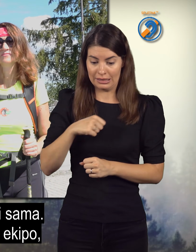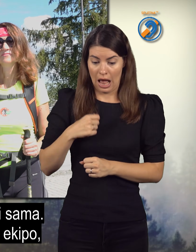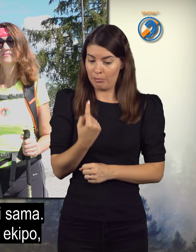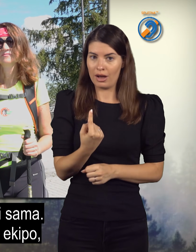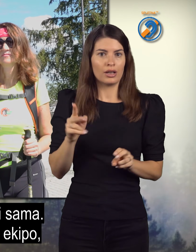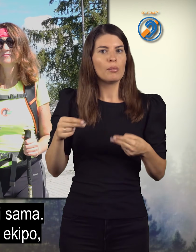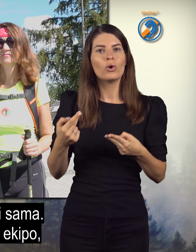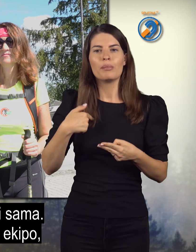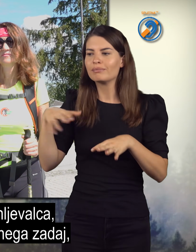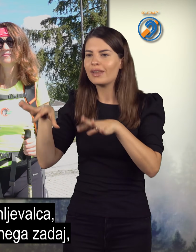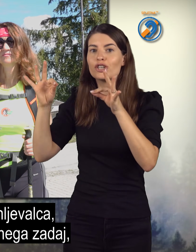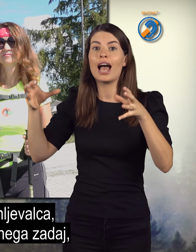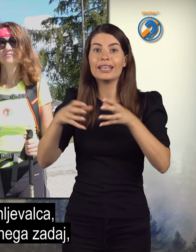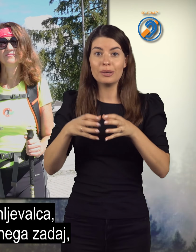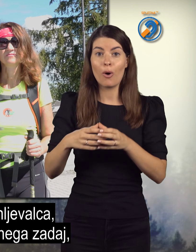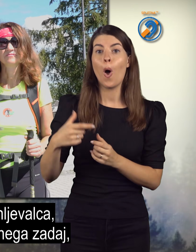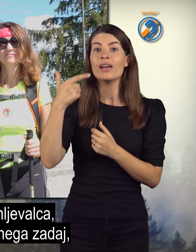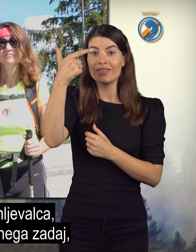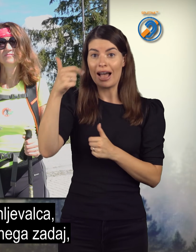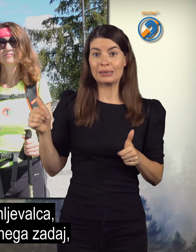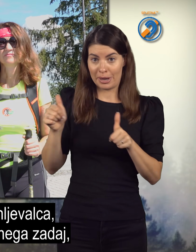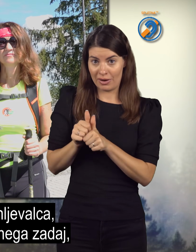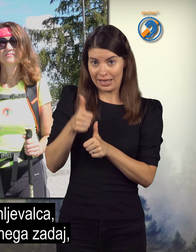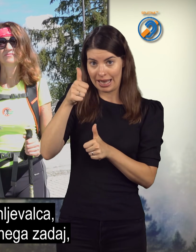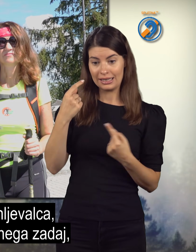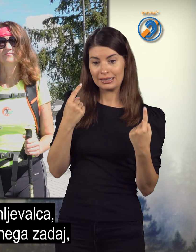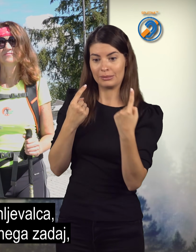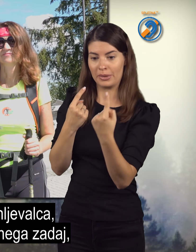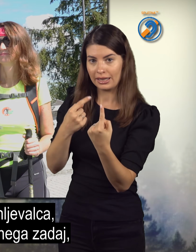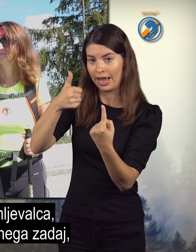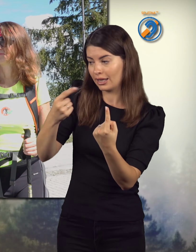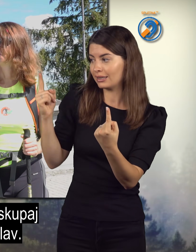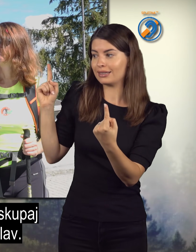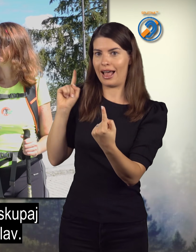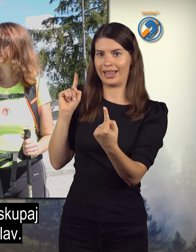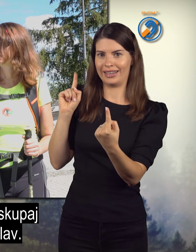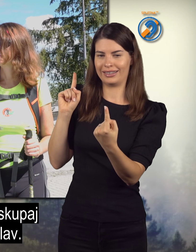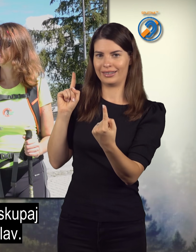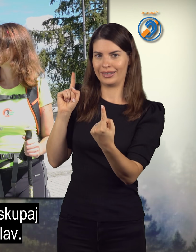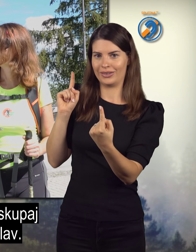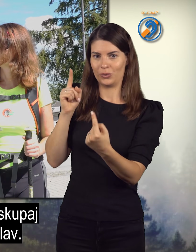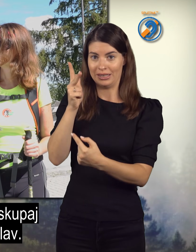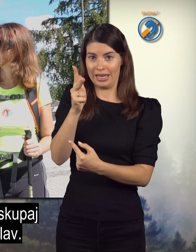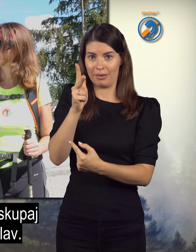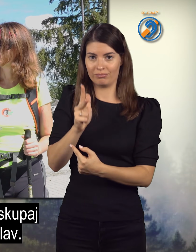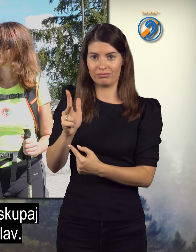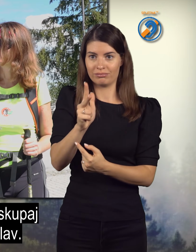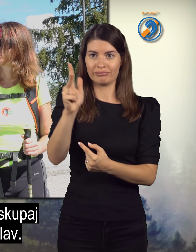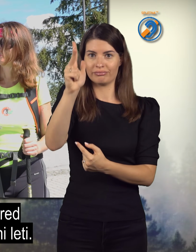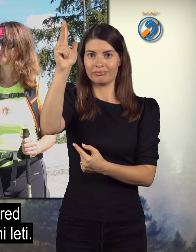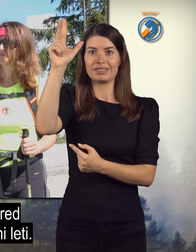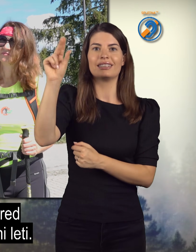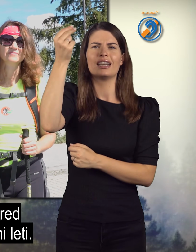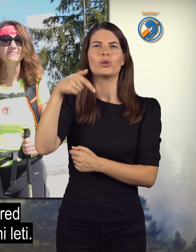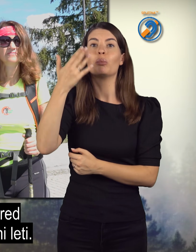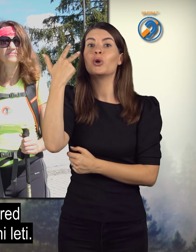sem si v bistvu zrihtala ekipo, tako da sem imela 2 spremljevalca, enega od spredi, enega od zadaj. In smo takrat skupaj osvojili Triglav. To je